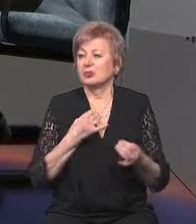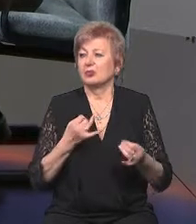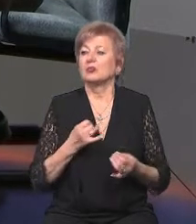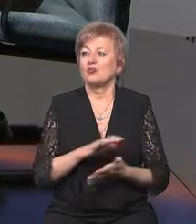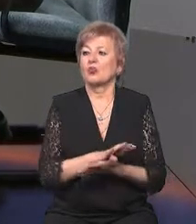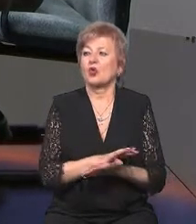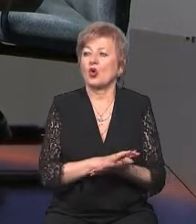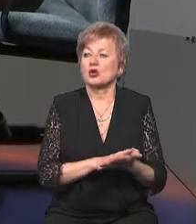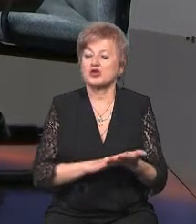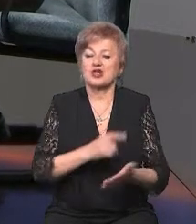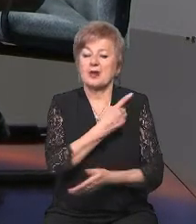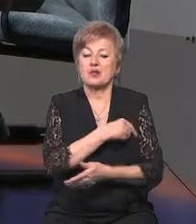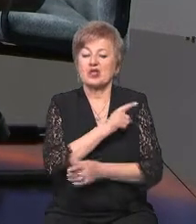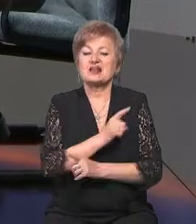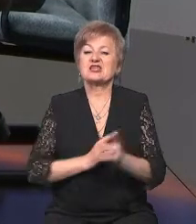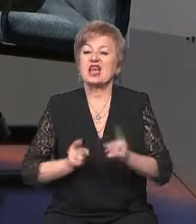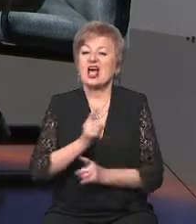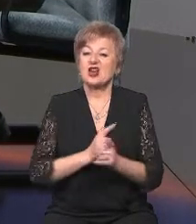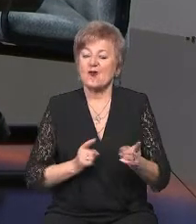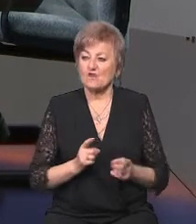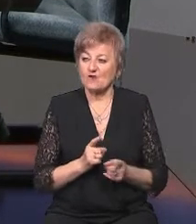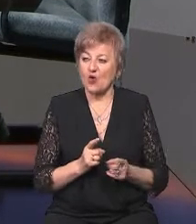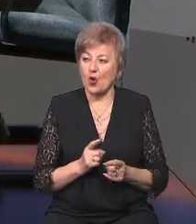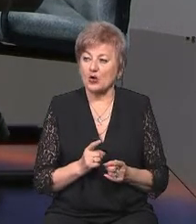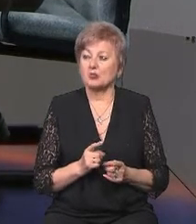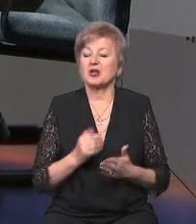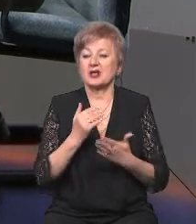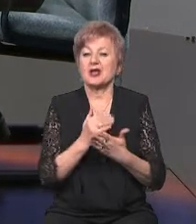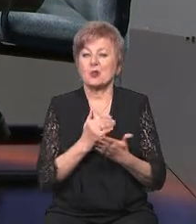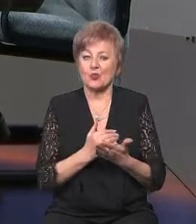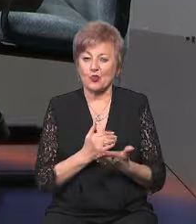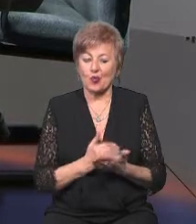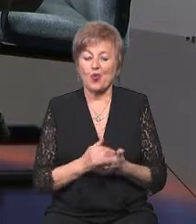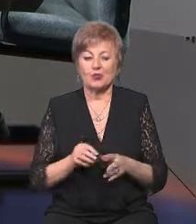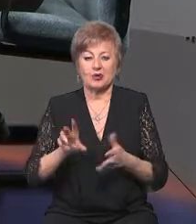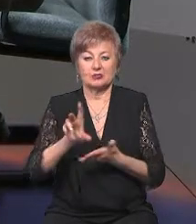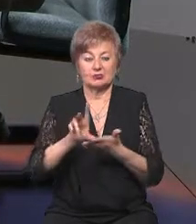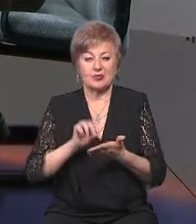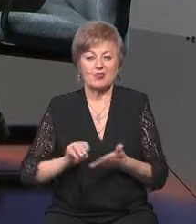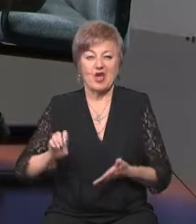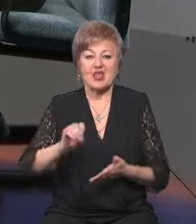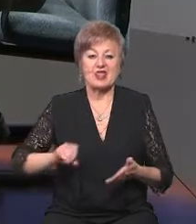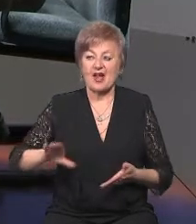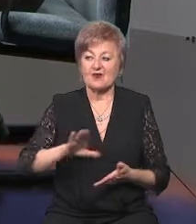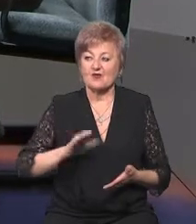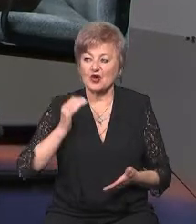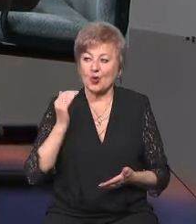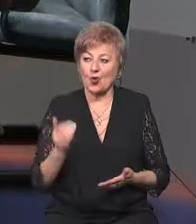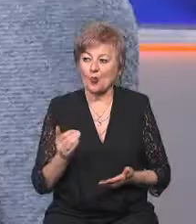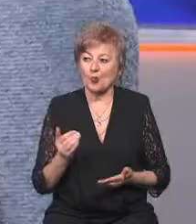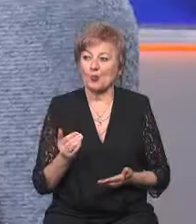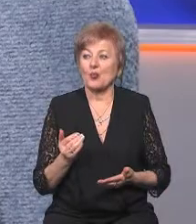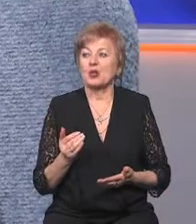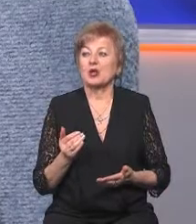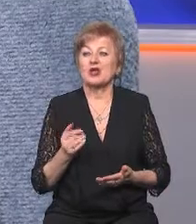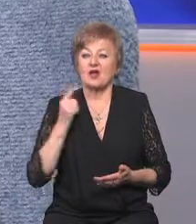провадження медреформи на місцевому рівні, тренеркою програми «Юліт з Європою». Говорили про перебіг медичної